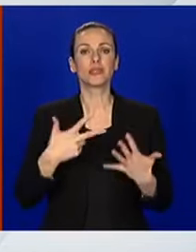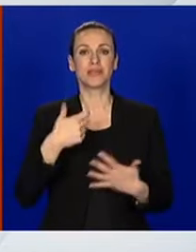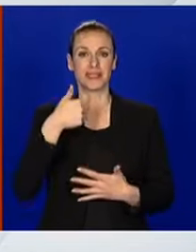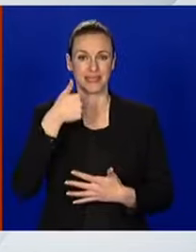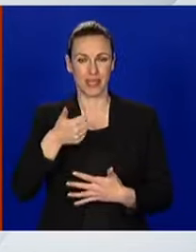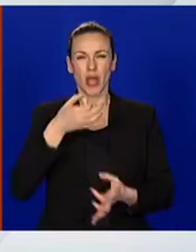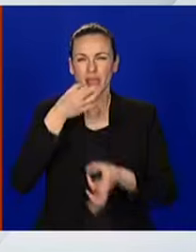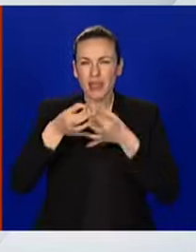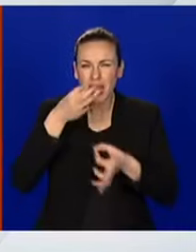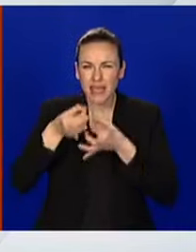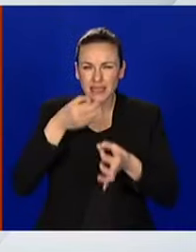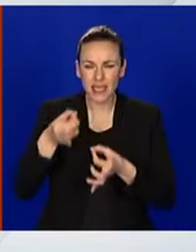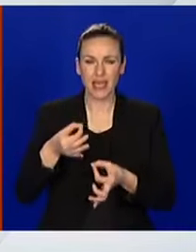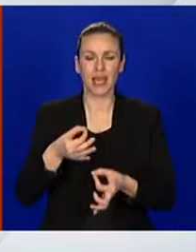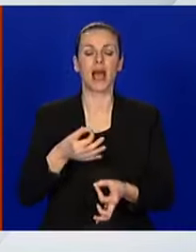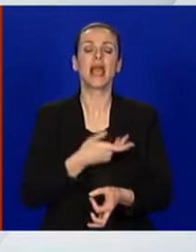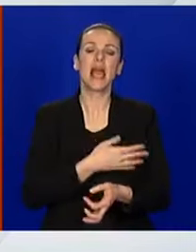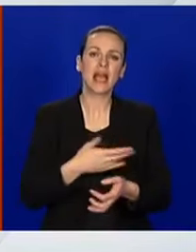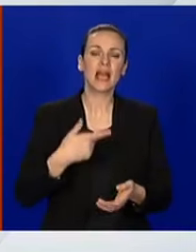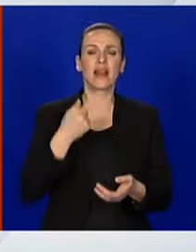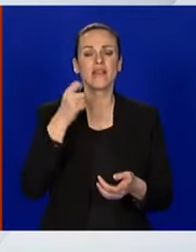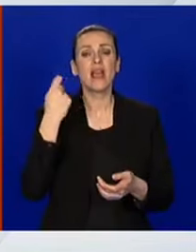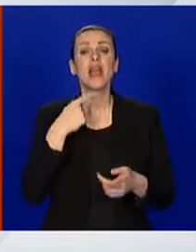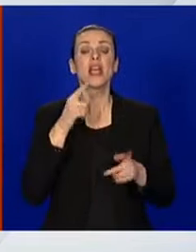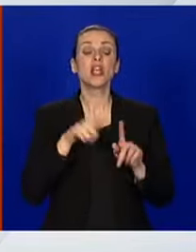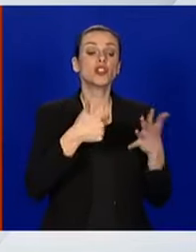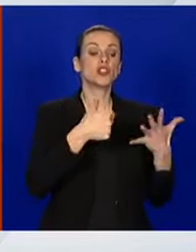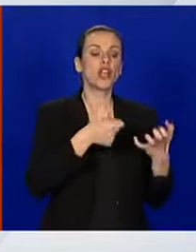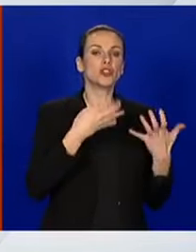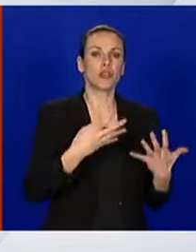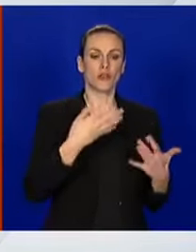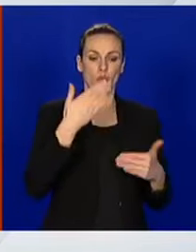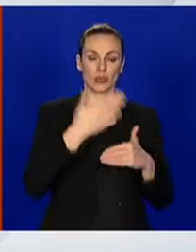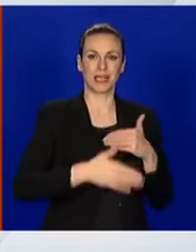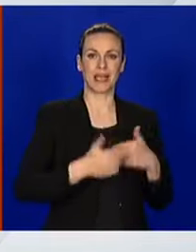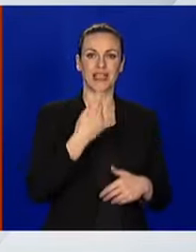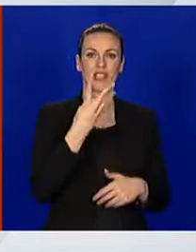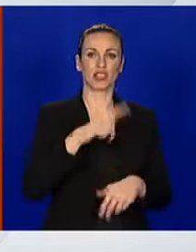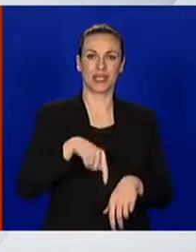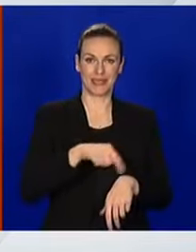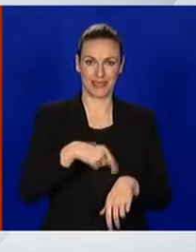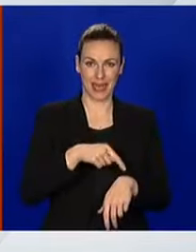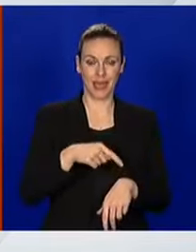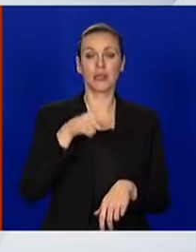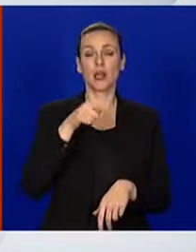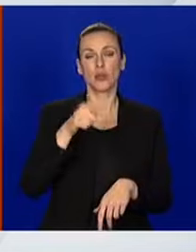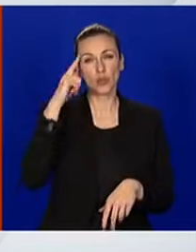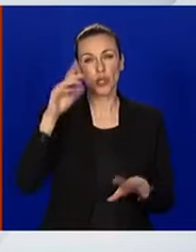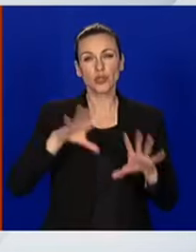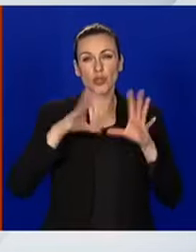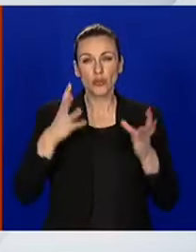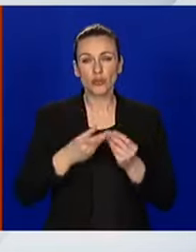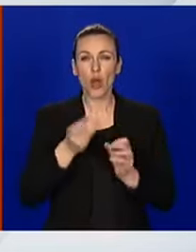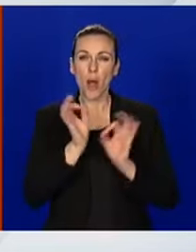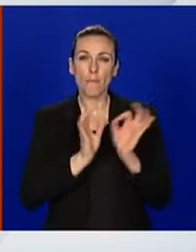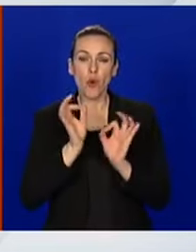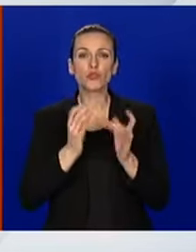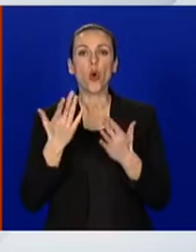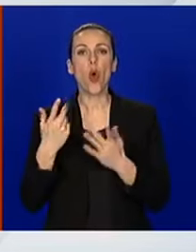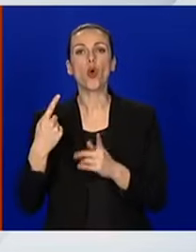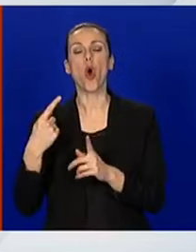16.381 testiranje, od čega 690 u zadnja 24 sata, što daje postotak pozitivnih